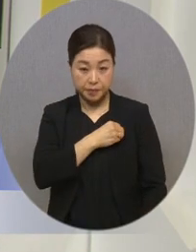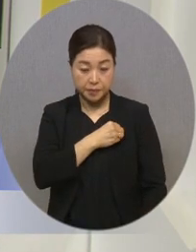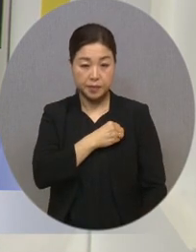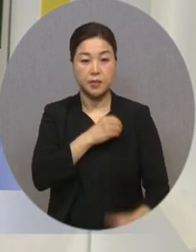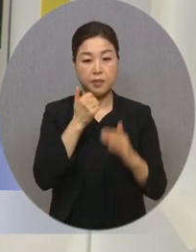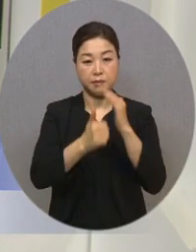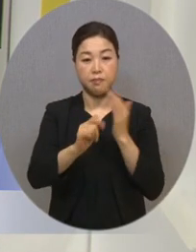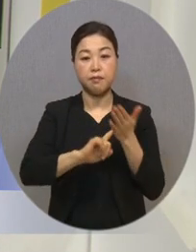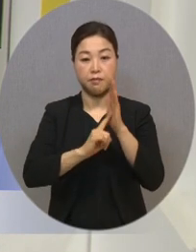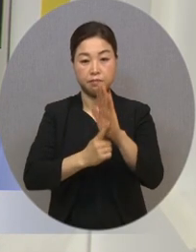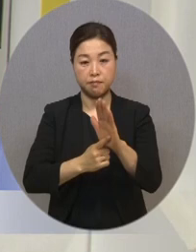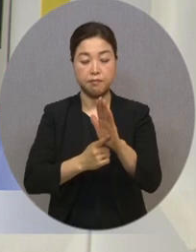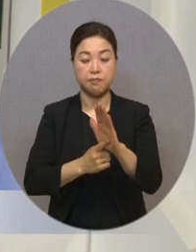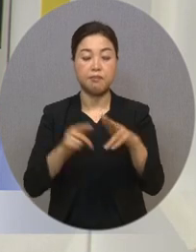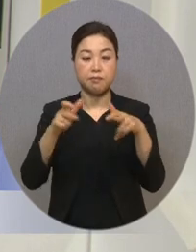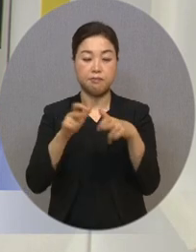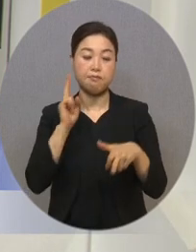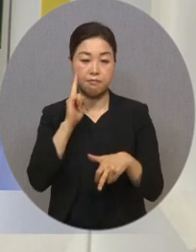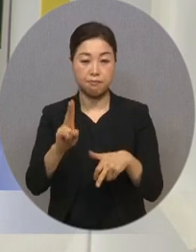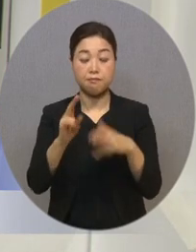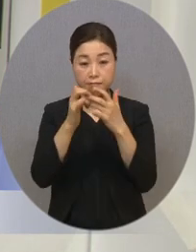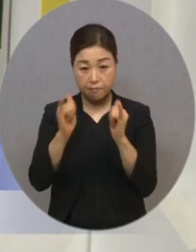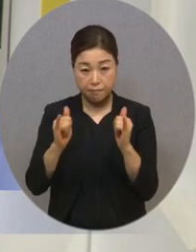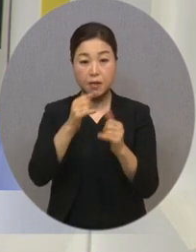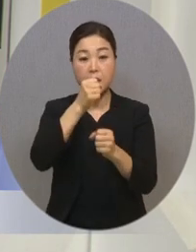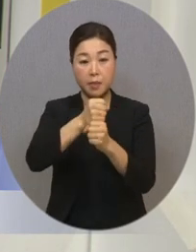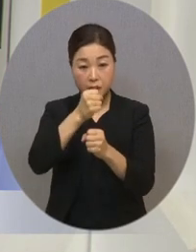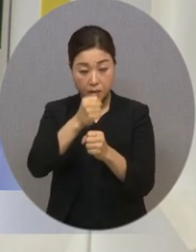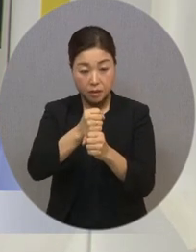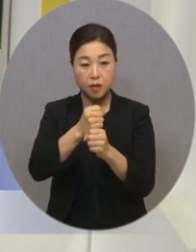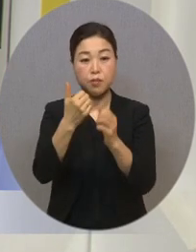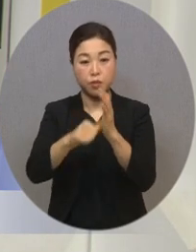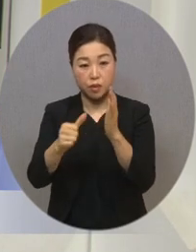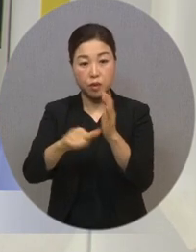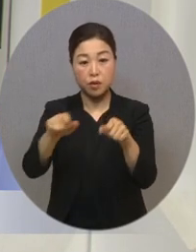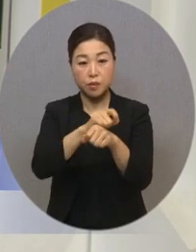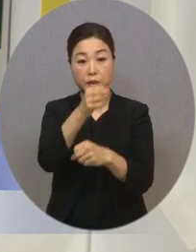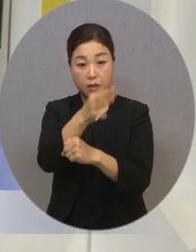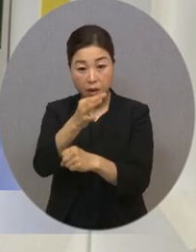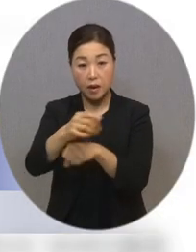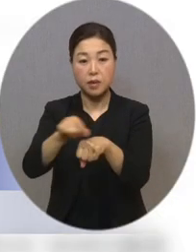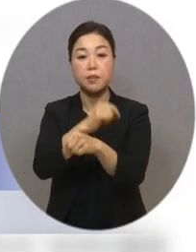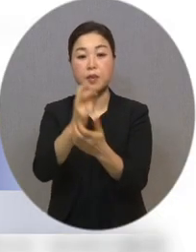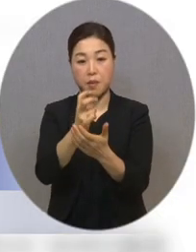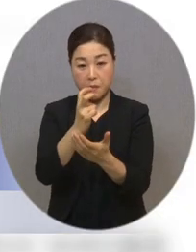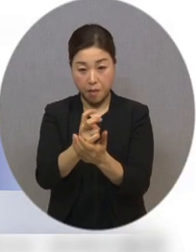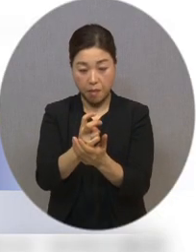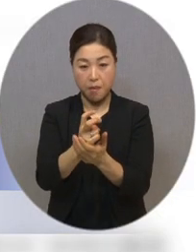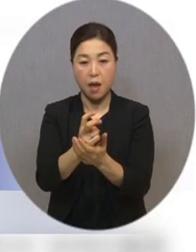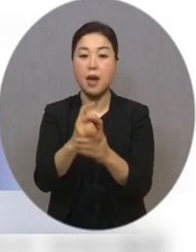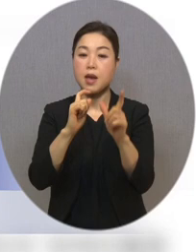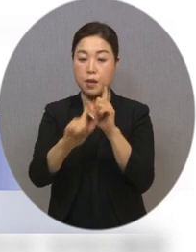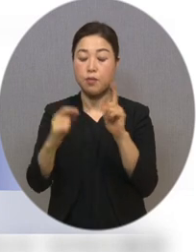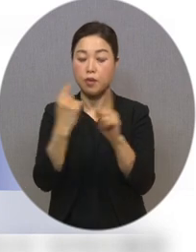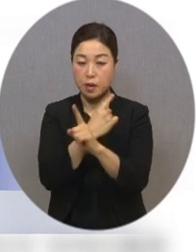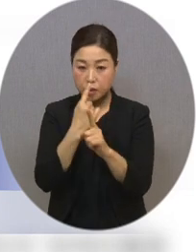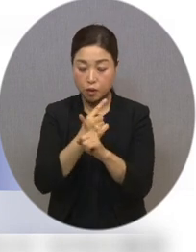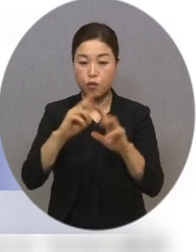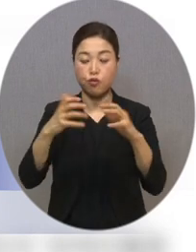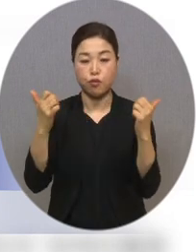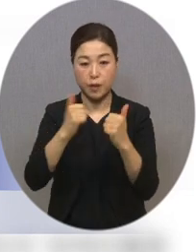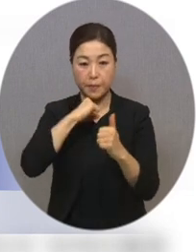중증장애인 생산품 우선구매 특별법 일부개정 법률안이 국회 보내를 통과했습니다 현행 중중장애인